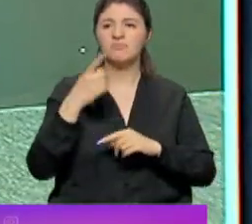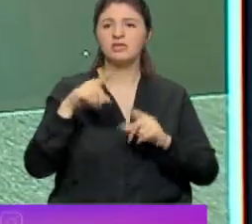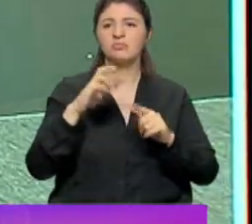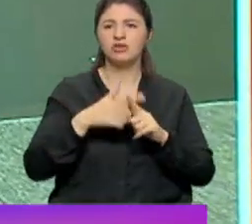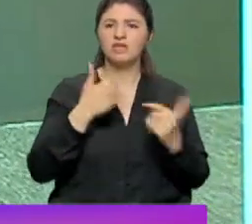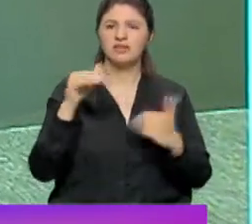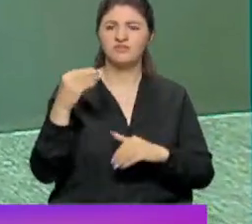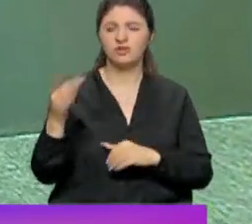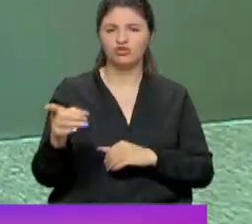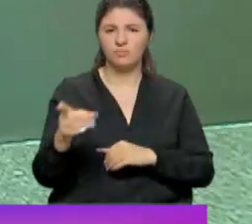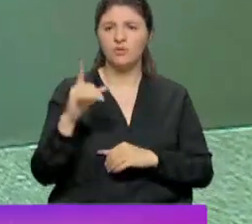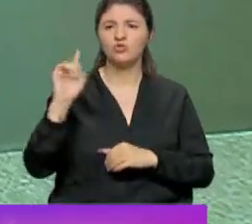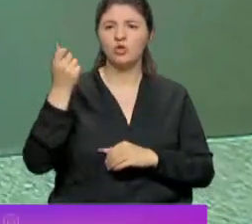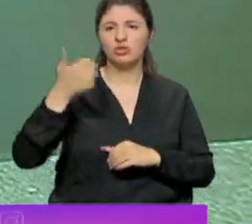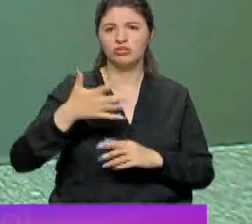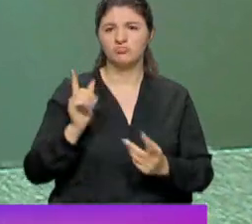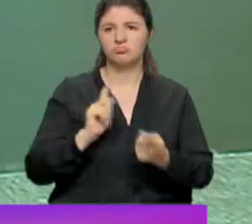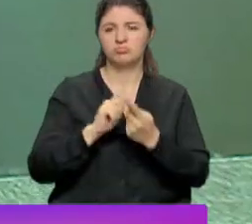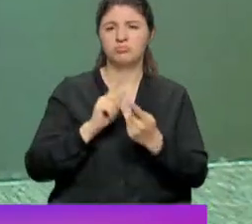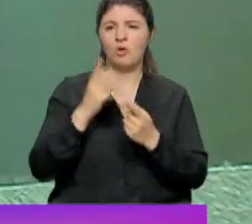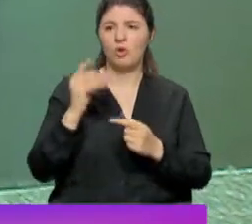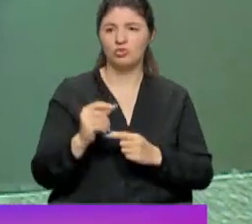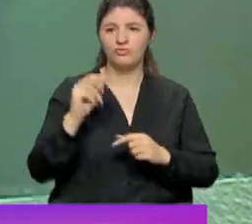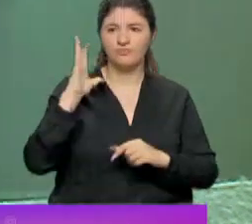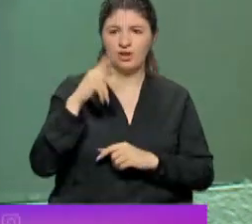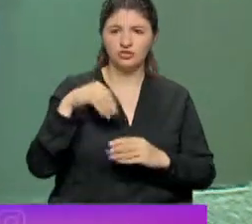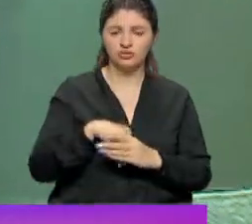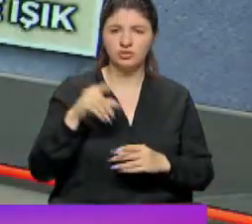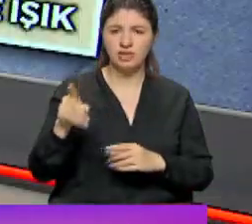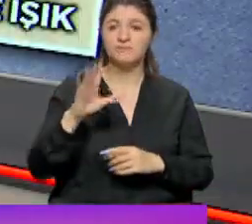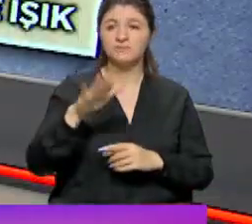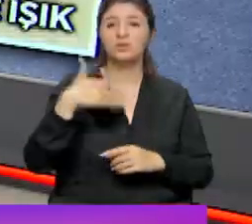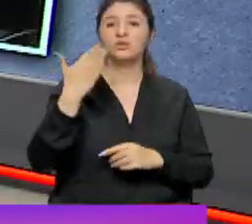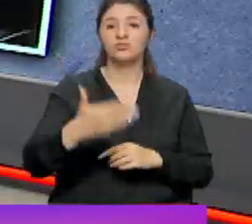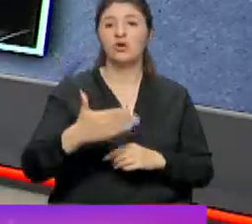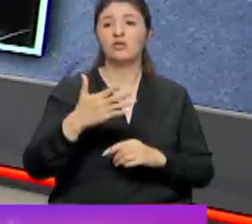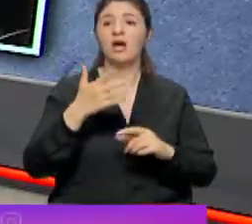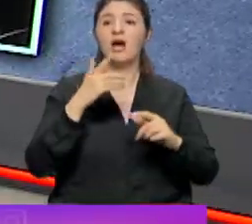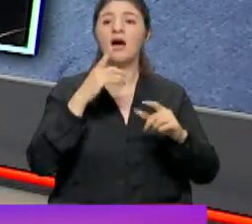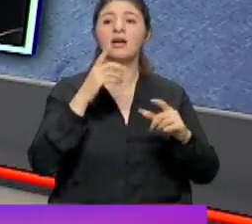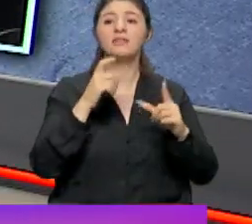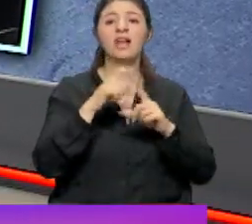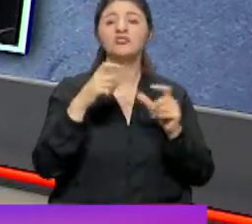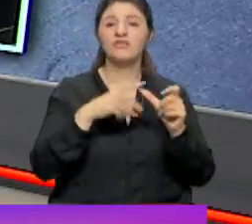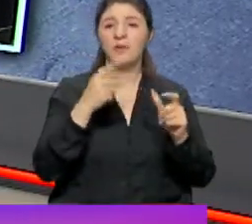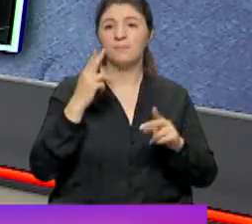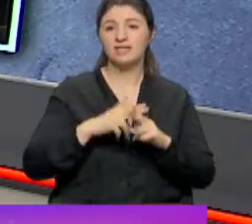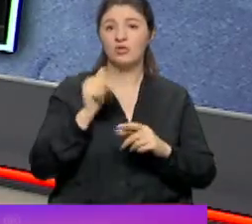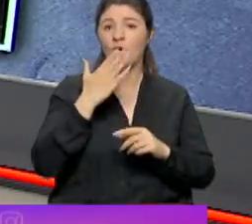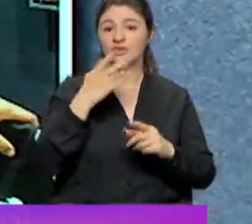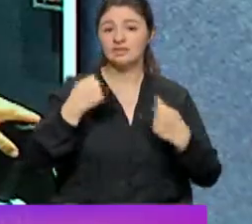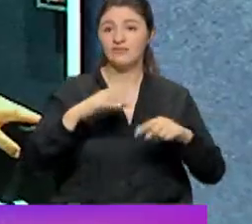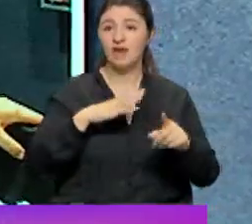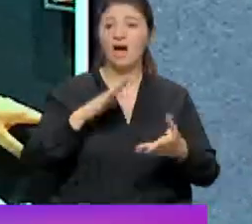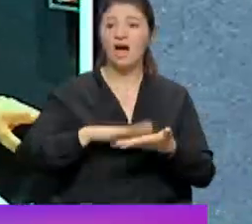projelere destek vereceğim yöneticileri ile karşılaştım fuarda daha sonra Darüşşafaka pazar günü sınavları var